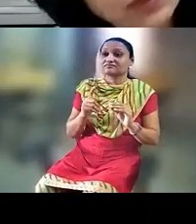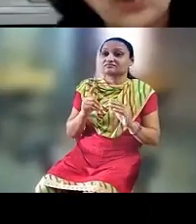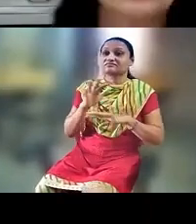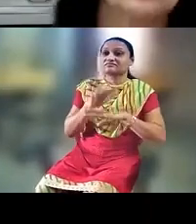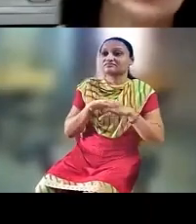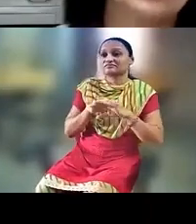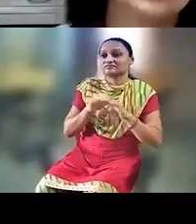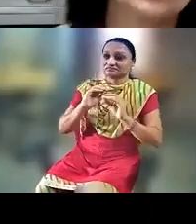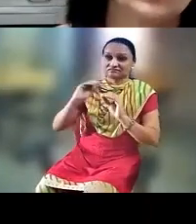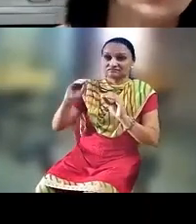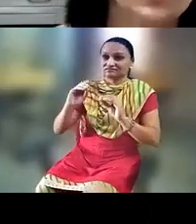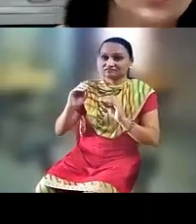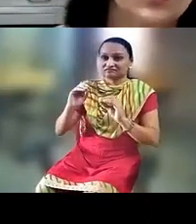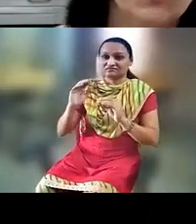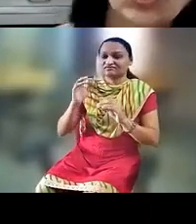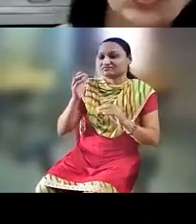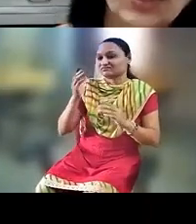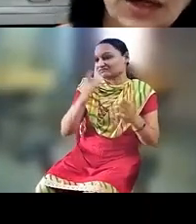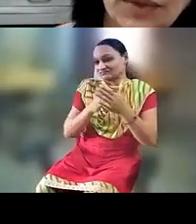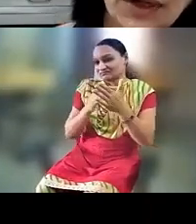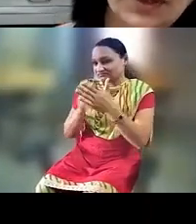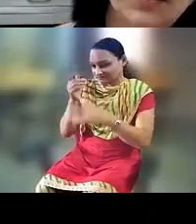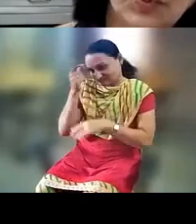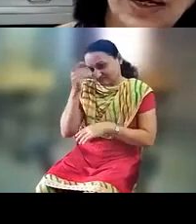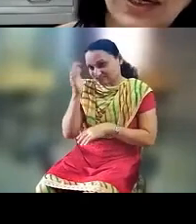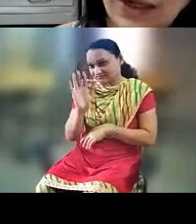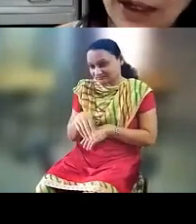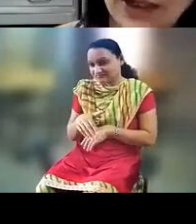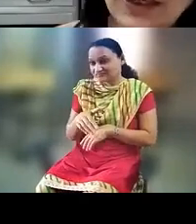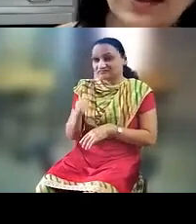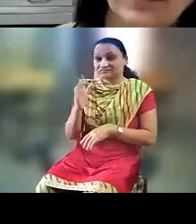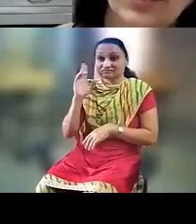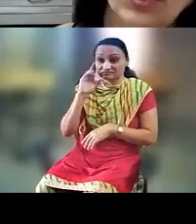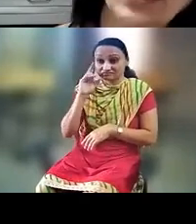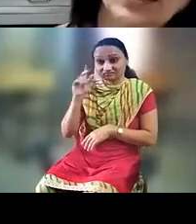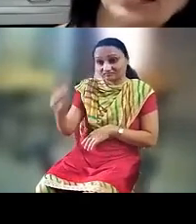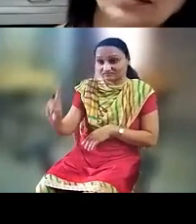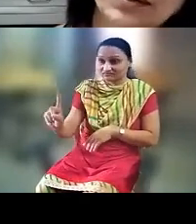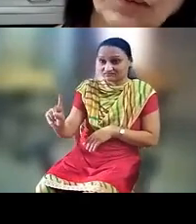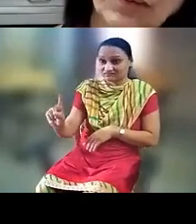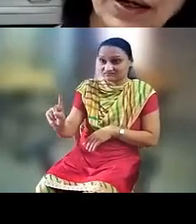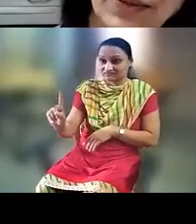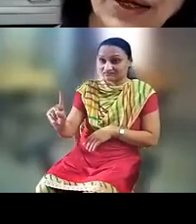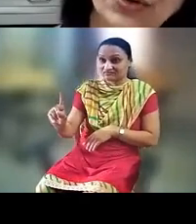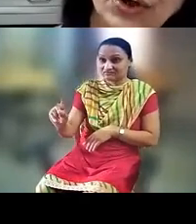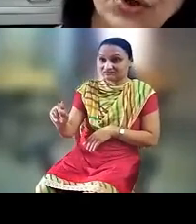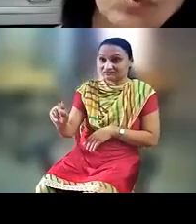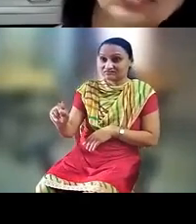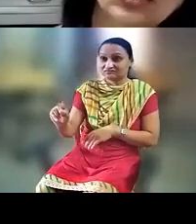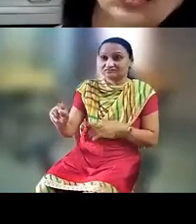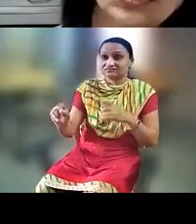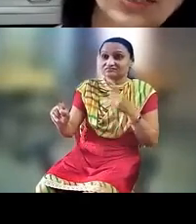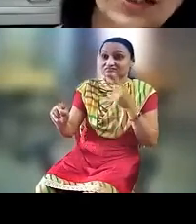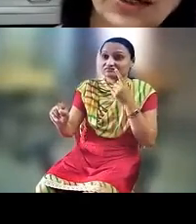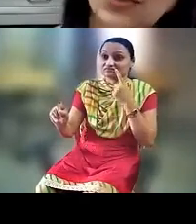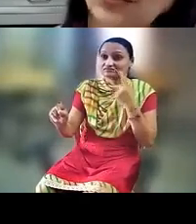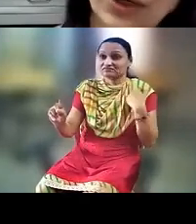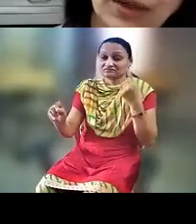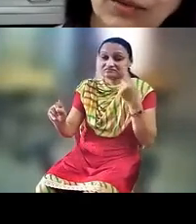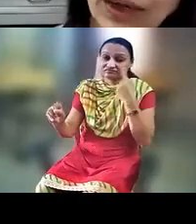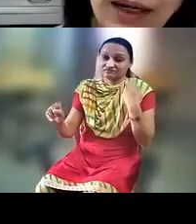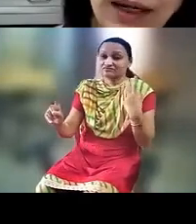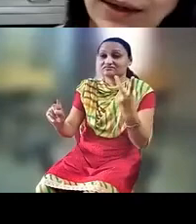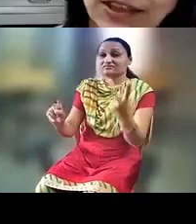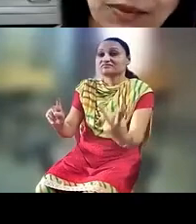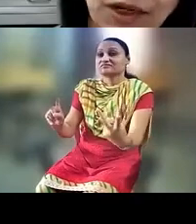भी उसमें बहुत चैलेंजेस थे। बहुतों के घर में अगर मोबाइल एक ही है और एक भाई बहन है जो कि नॉर्मल स्कूल में जा रहा है, तो फिर